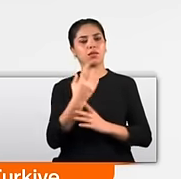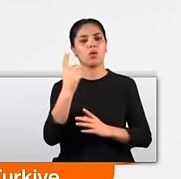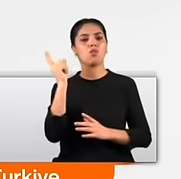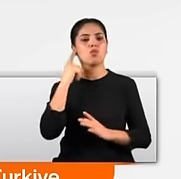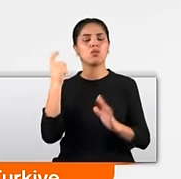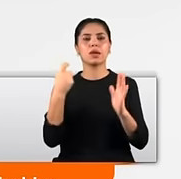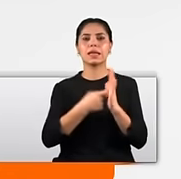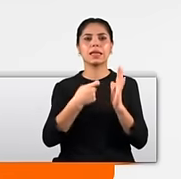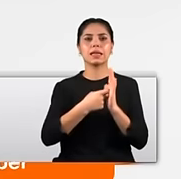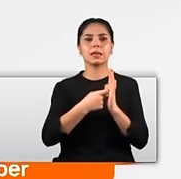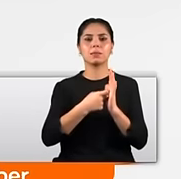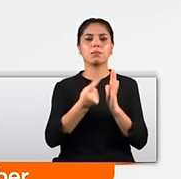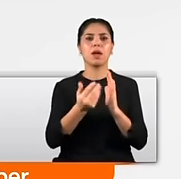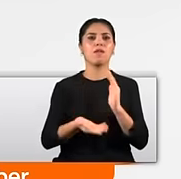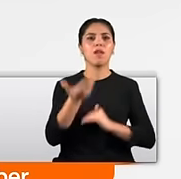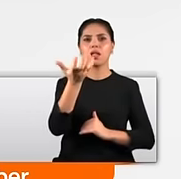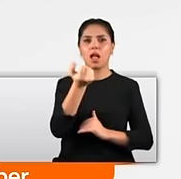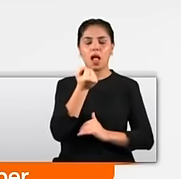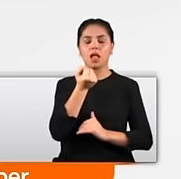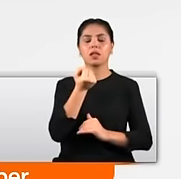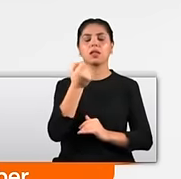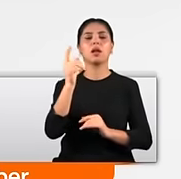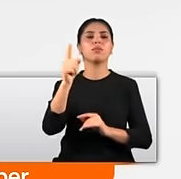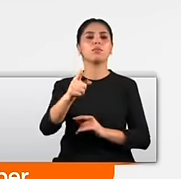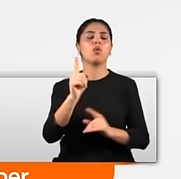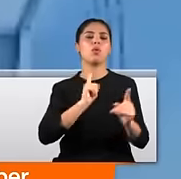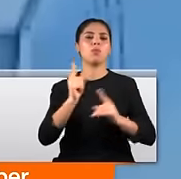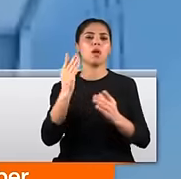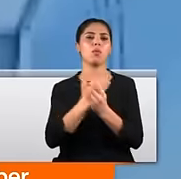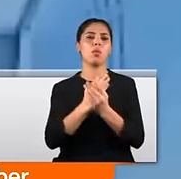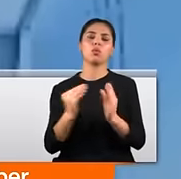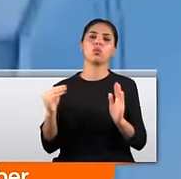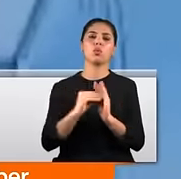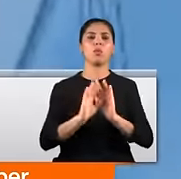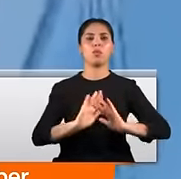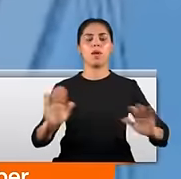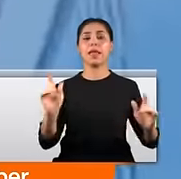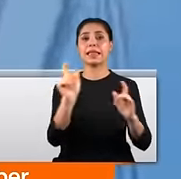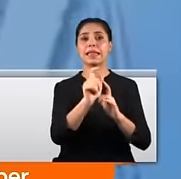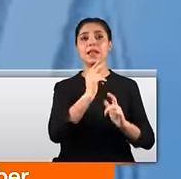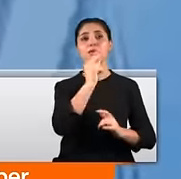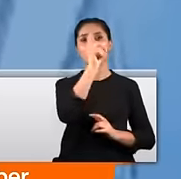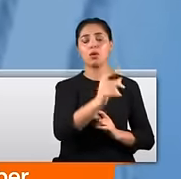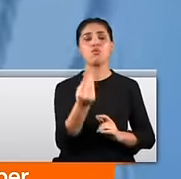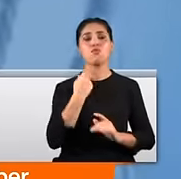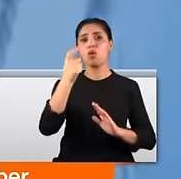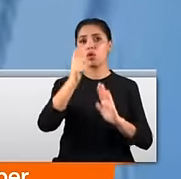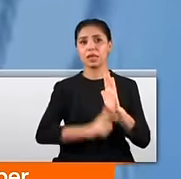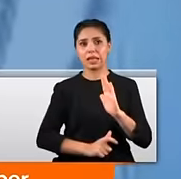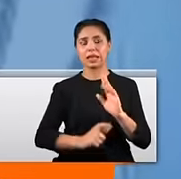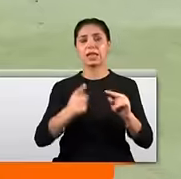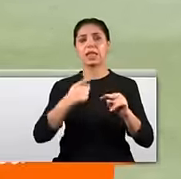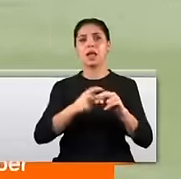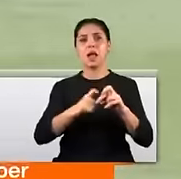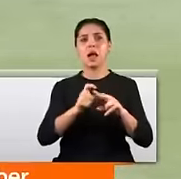liste ve ünlü isimlerden aldığı yüksek meblağlar dava dosyasındaki yerini aldı. Seçil Erzan'ın alacak verecek listesini Arda Turan'ın